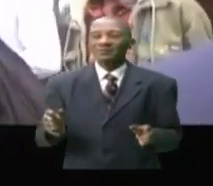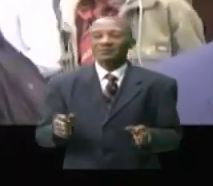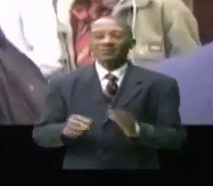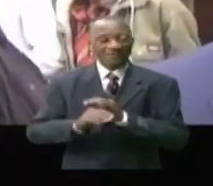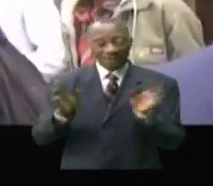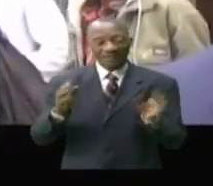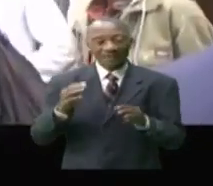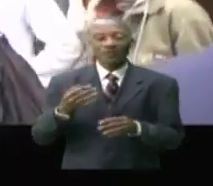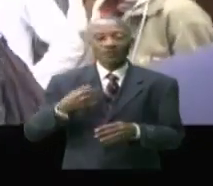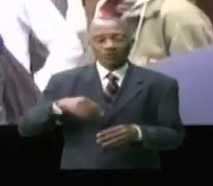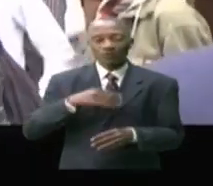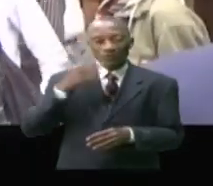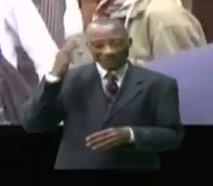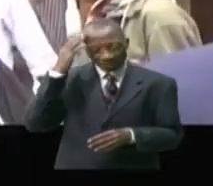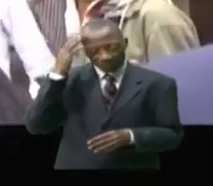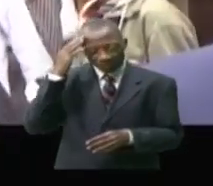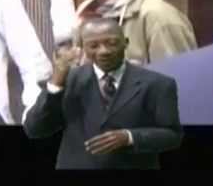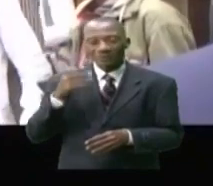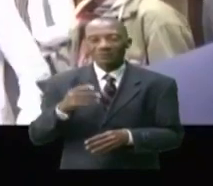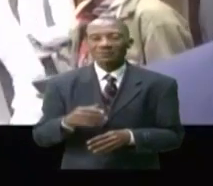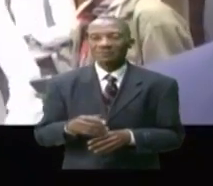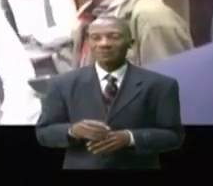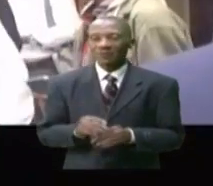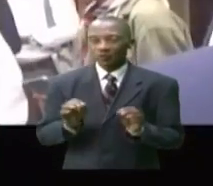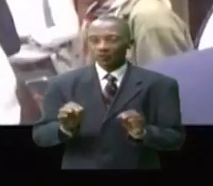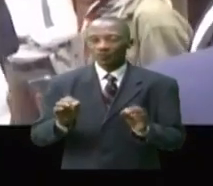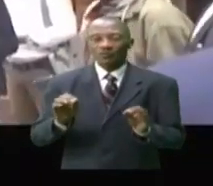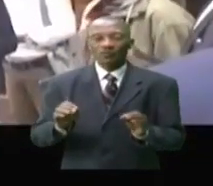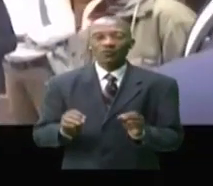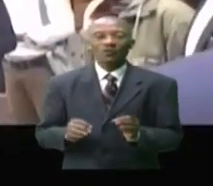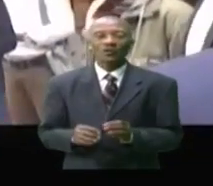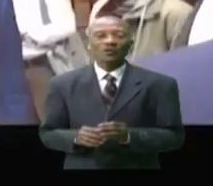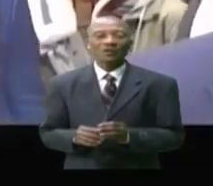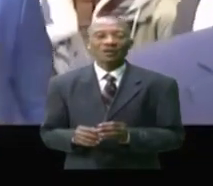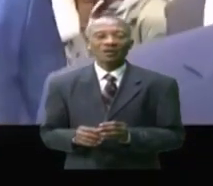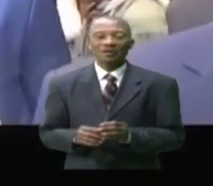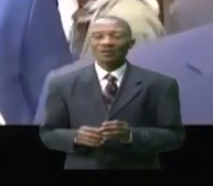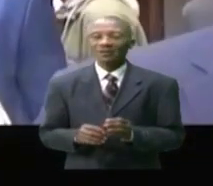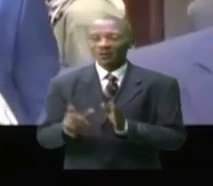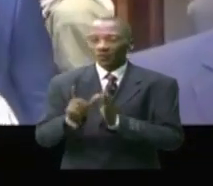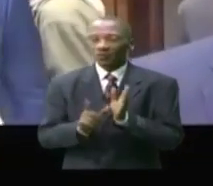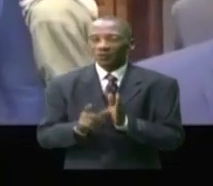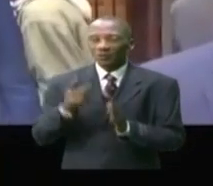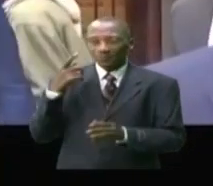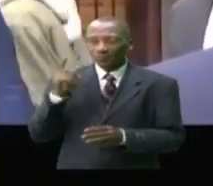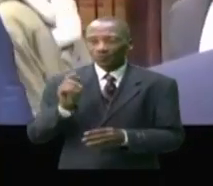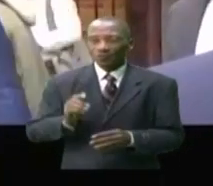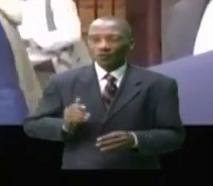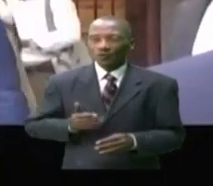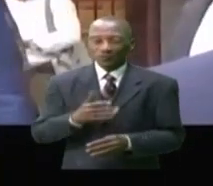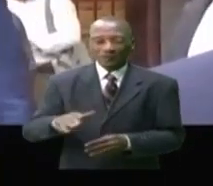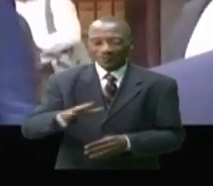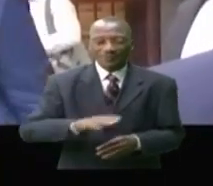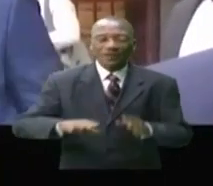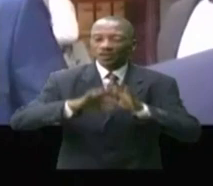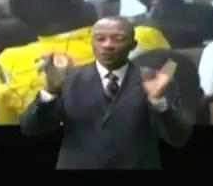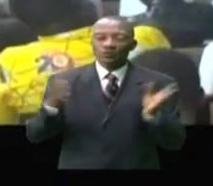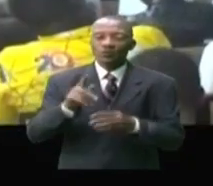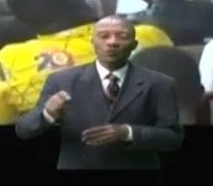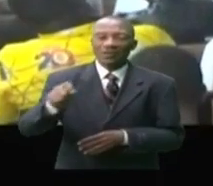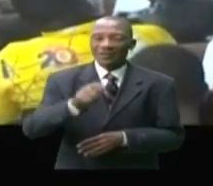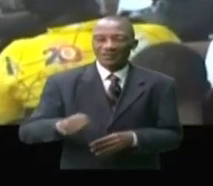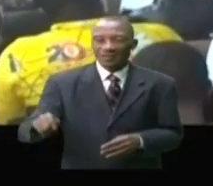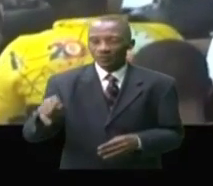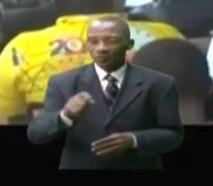maître de son territoire. De ce constat-là, le professeur a voulu, compte tenu de tous ces désidératas-là, que nous